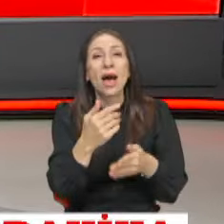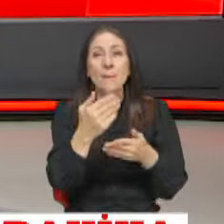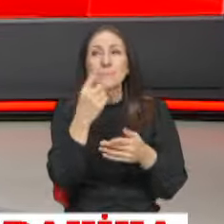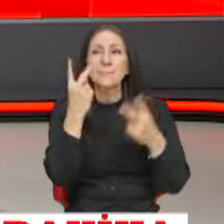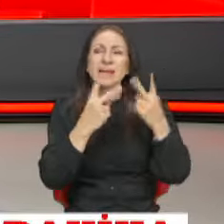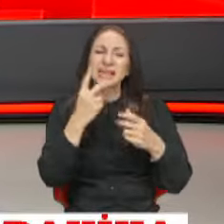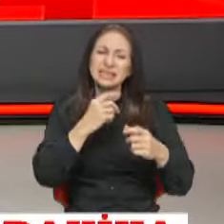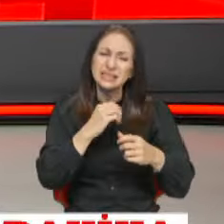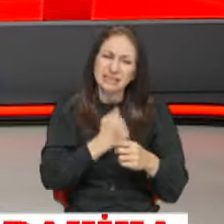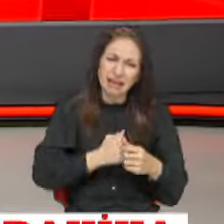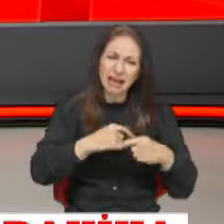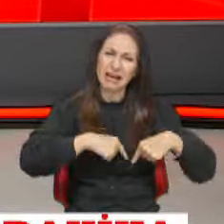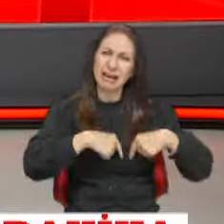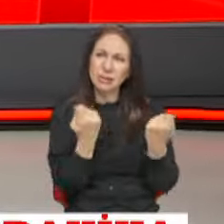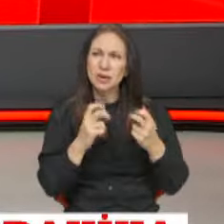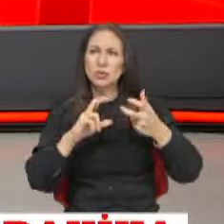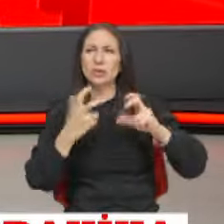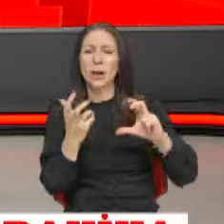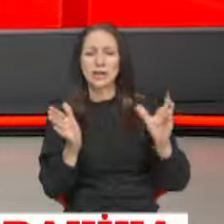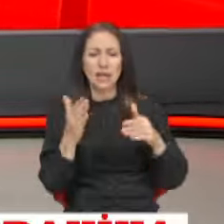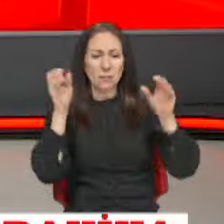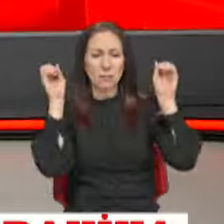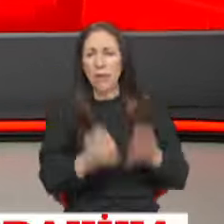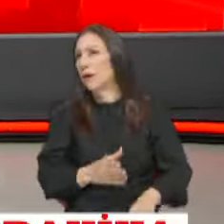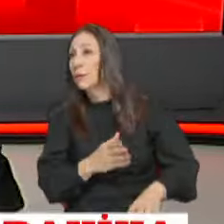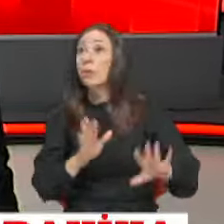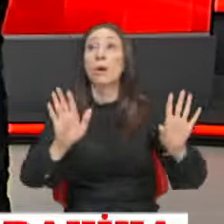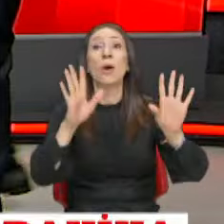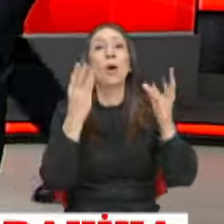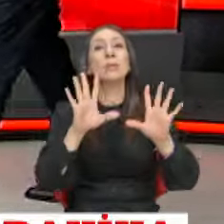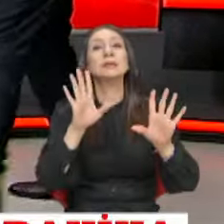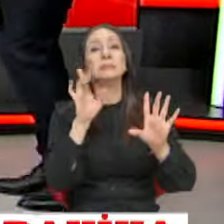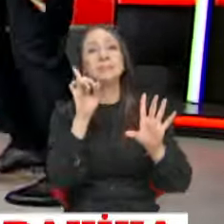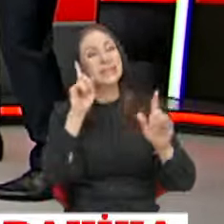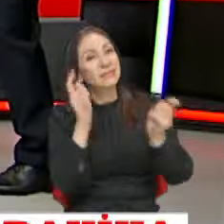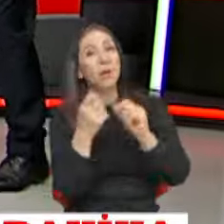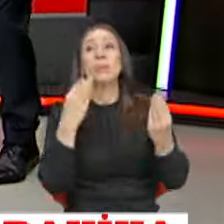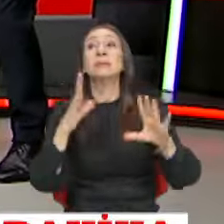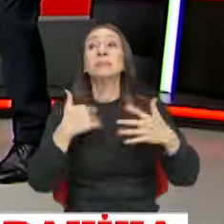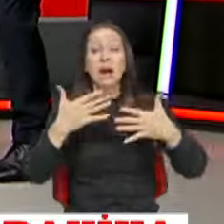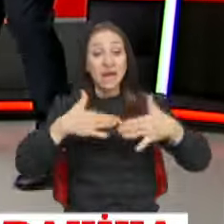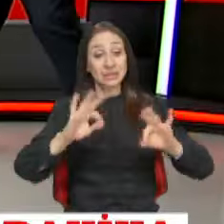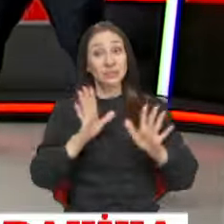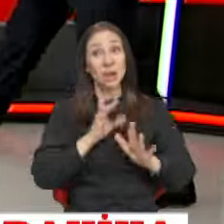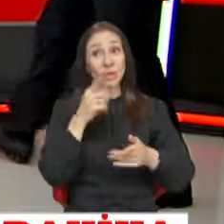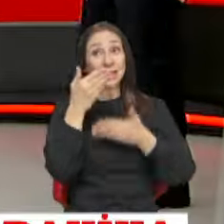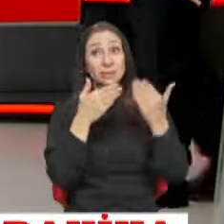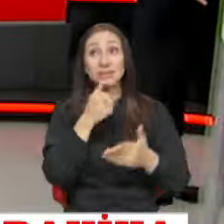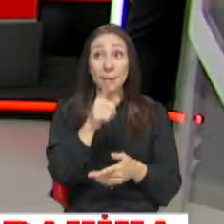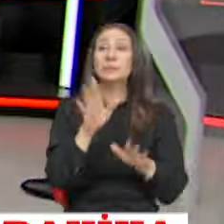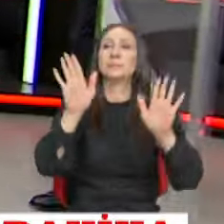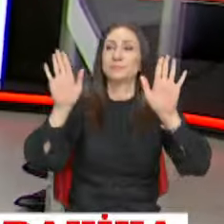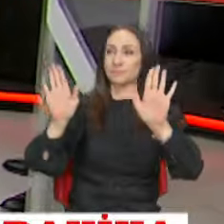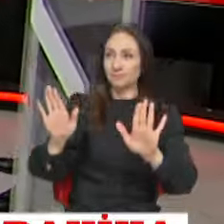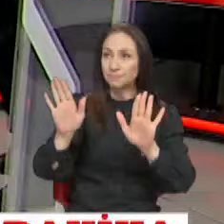kızar küskünlük Yaşar sandıkları bırakırlarsa diye olmaz ama bir Manipülasyon olursa diye bizim hazırlığımız var Onu da anlatır mısın Abi